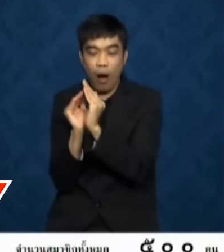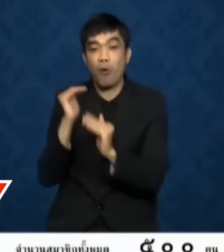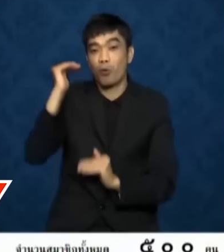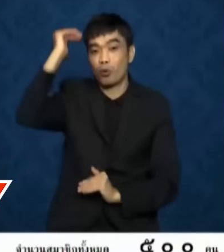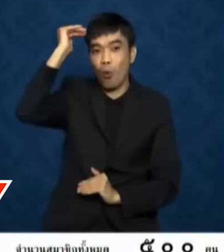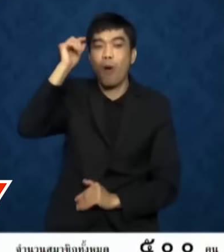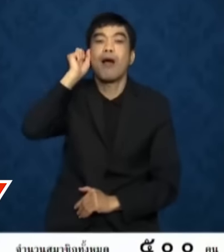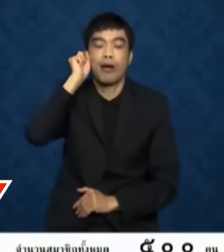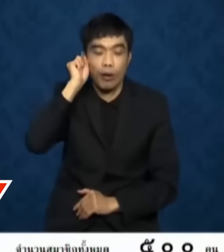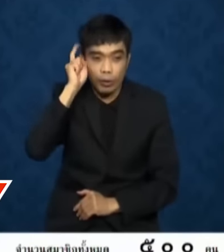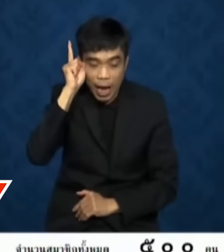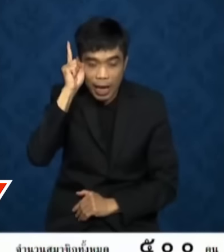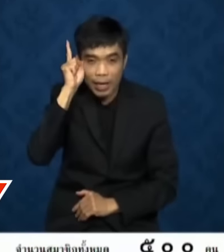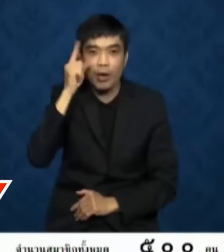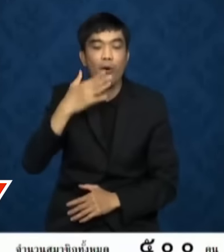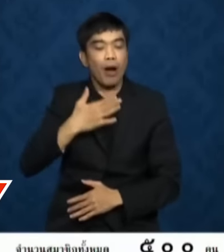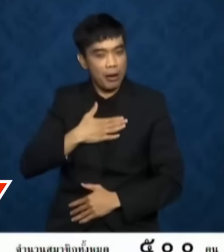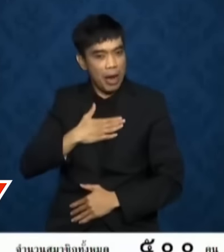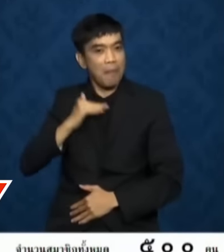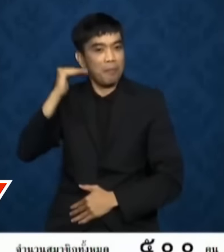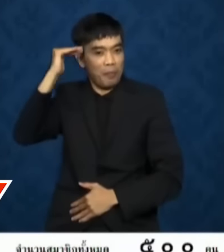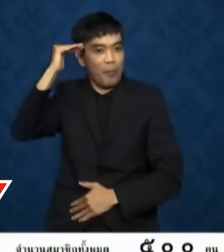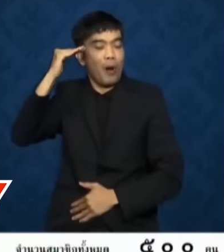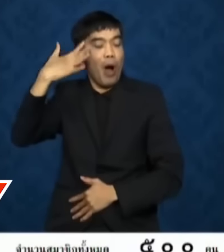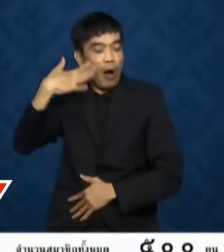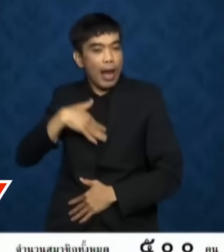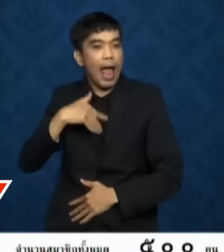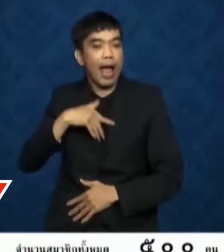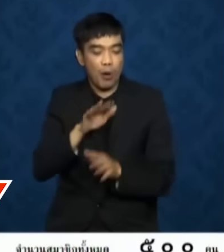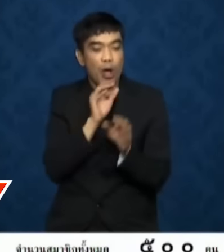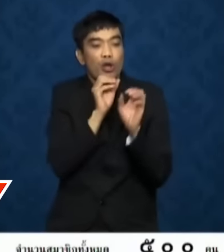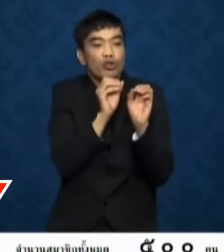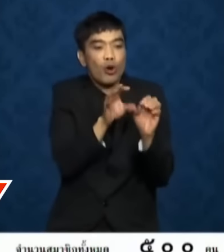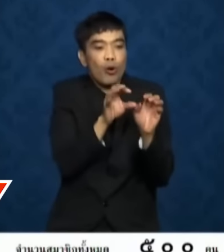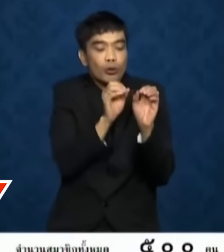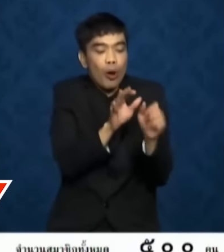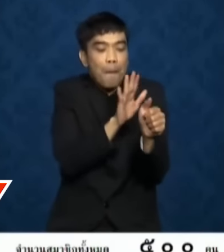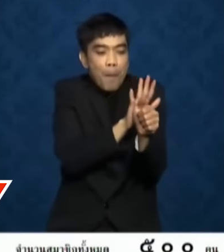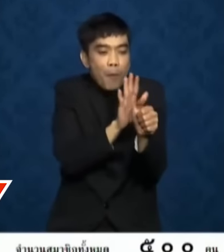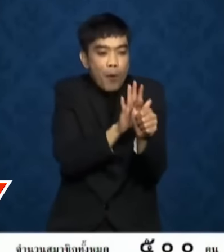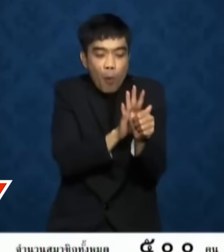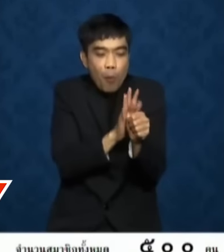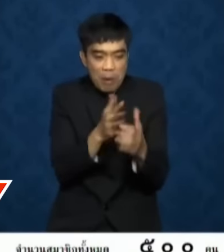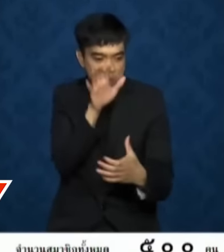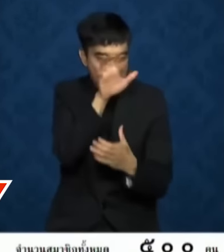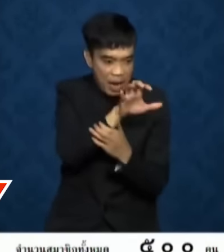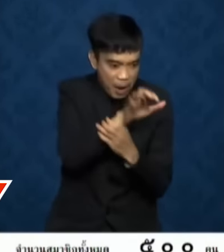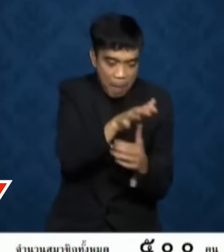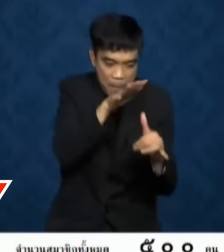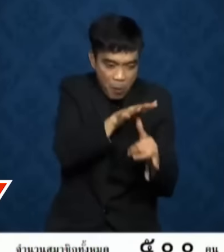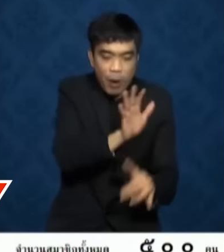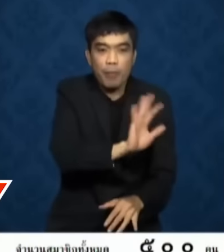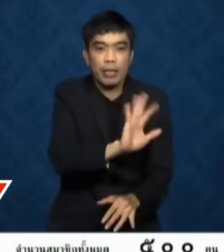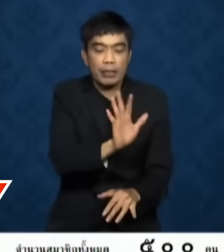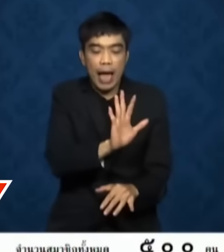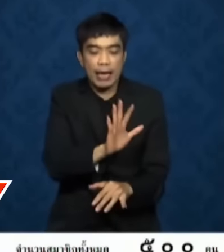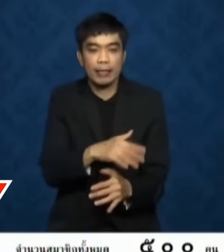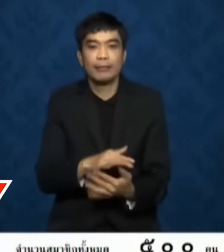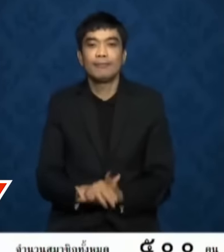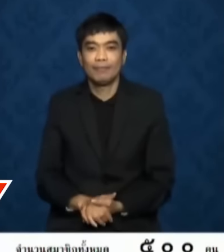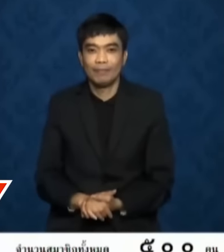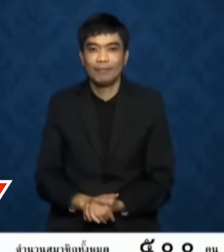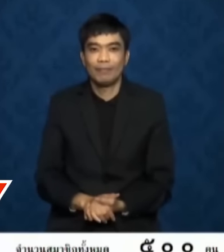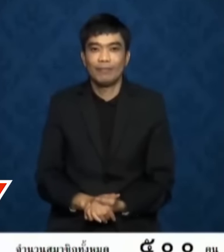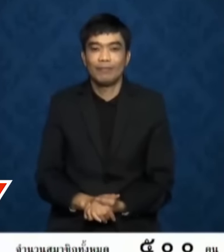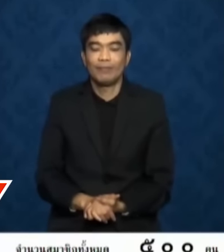จและพร้อมจะวางบทบาทของตนเองเป็นพี่เลี้ยงที่ช่วยสนับสนุนเยาวชนโดยไม่ครอบงำหรือปิดกั้นเยาวชนด้วยความคิด